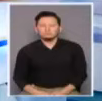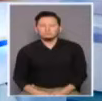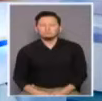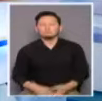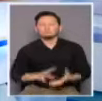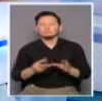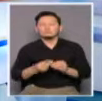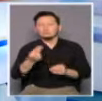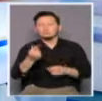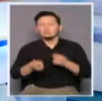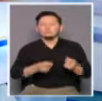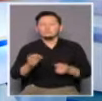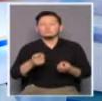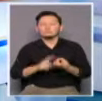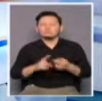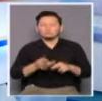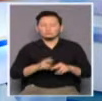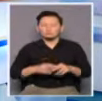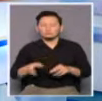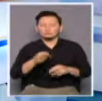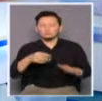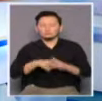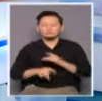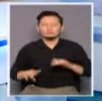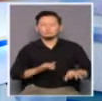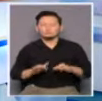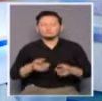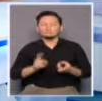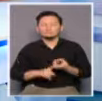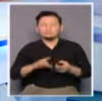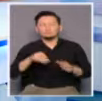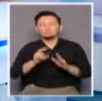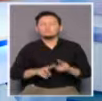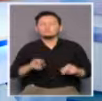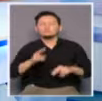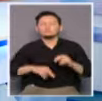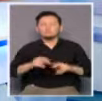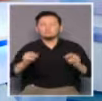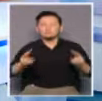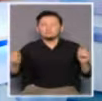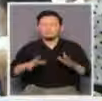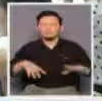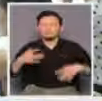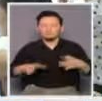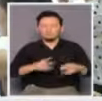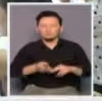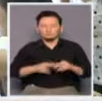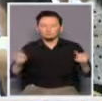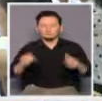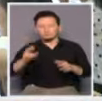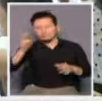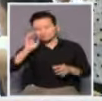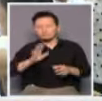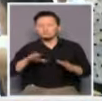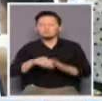Жобаға қаржы тарту көздері осындай атаумен облыстық ішкі саясат басқармасы азаматтық орталығының ұйымдастырумен тренинг өтті. Үкіметтік емес ұйым